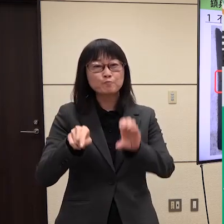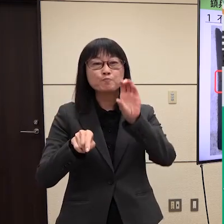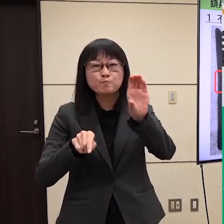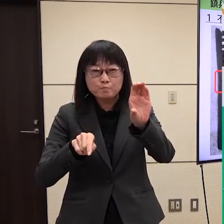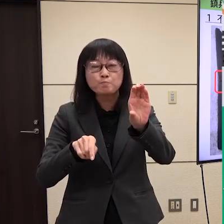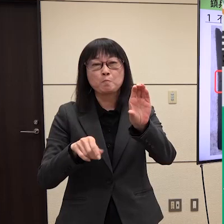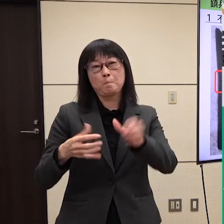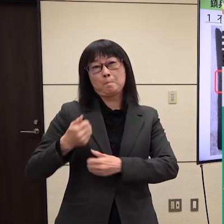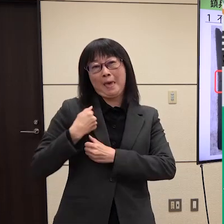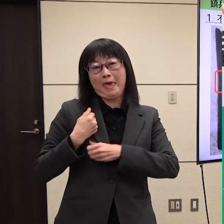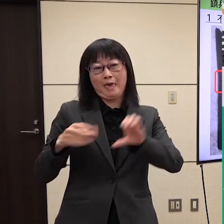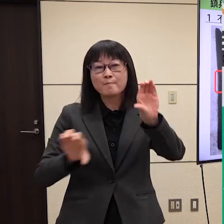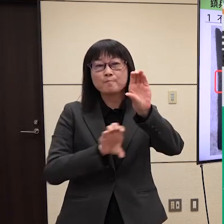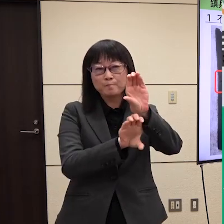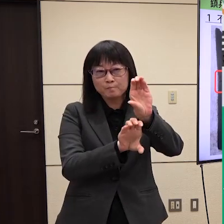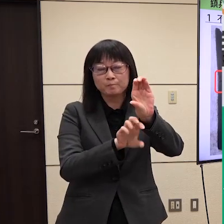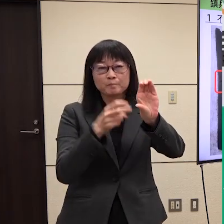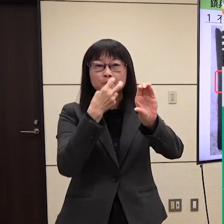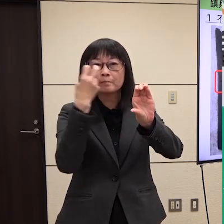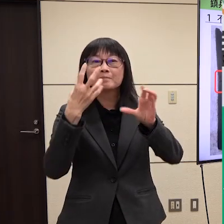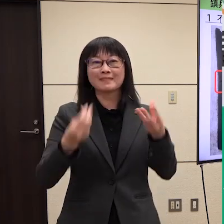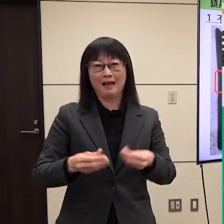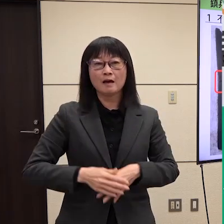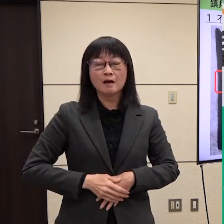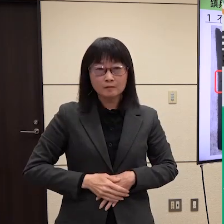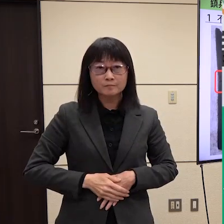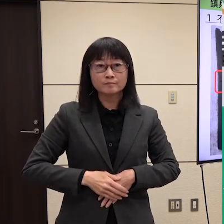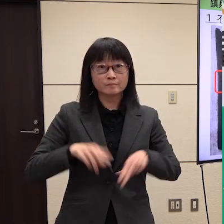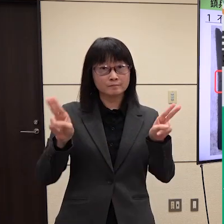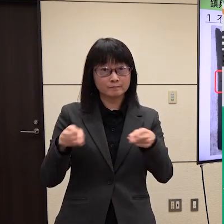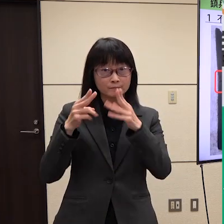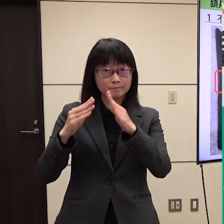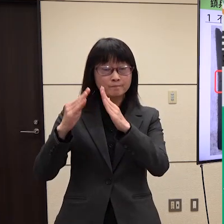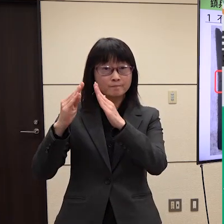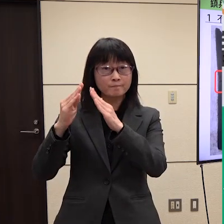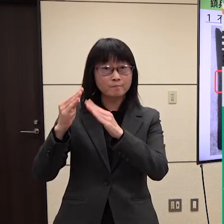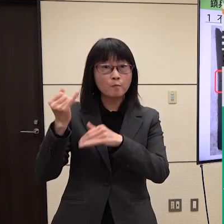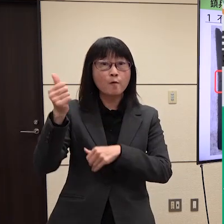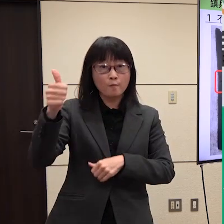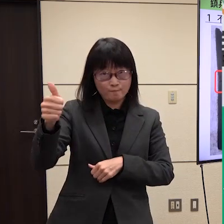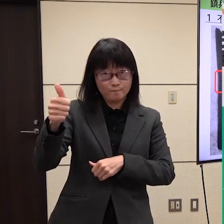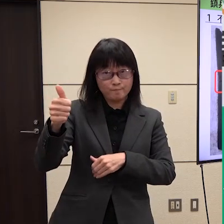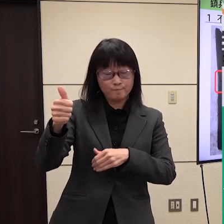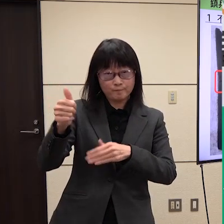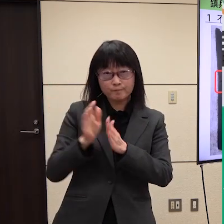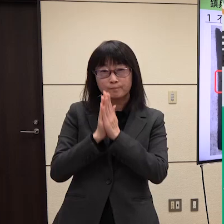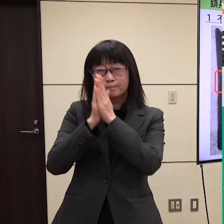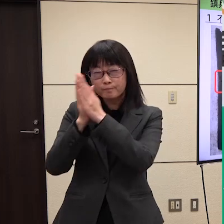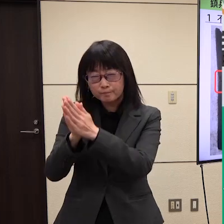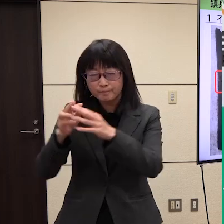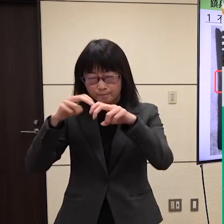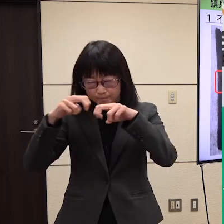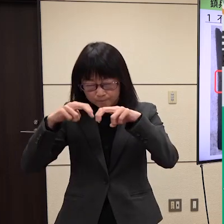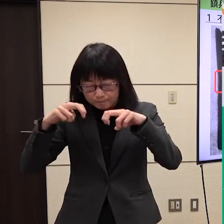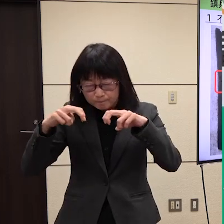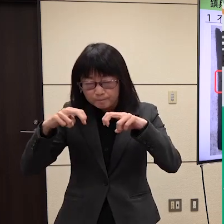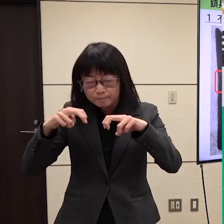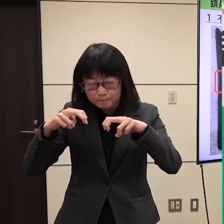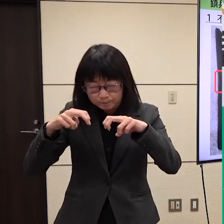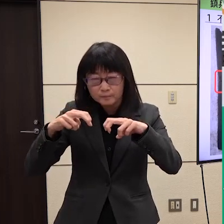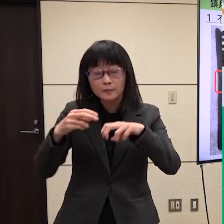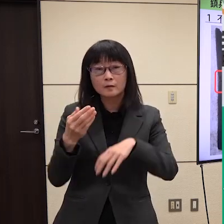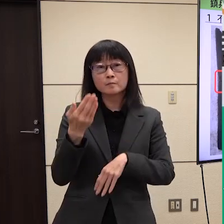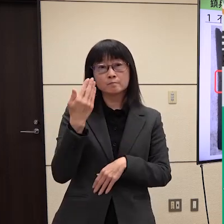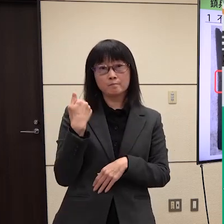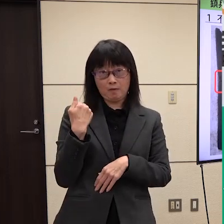に文字の判読をお願いをいたしました。その結果当初18文